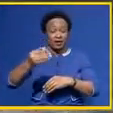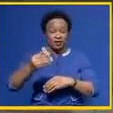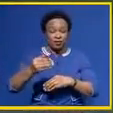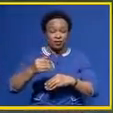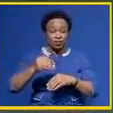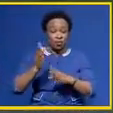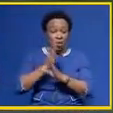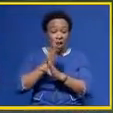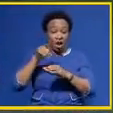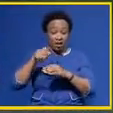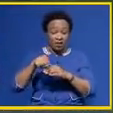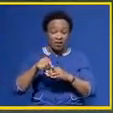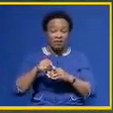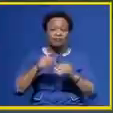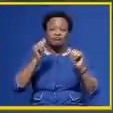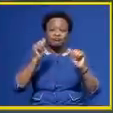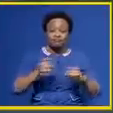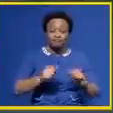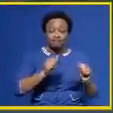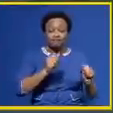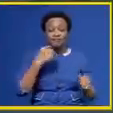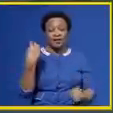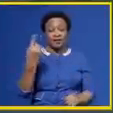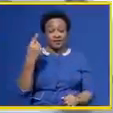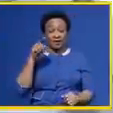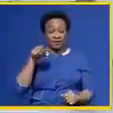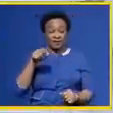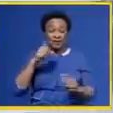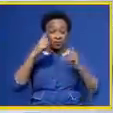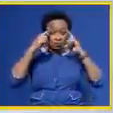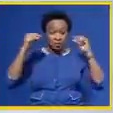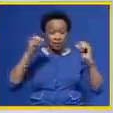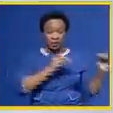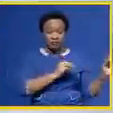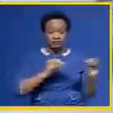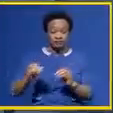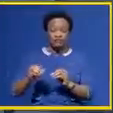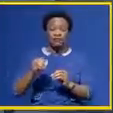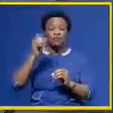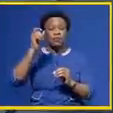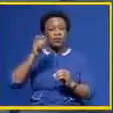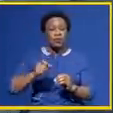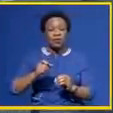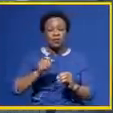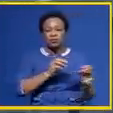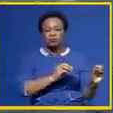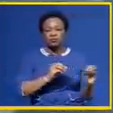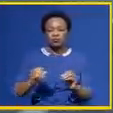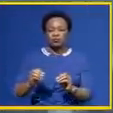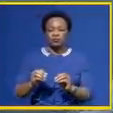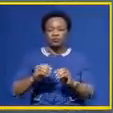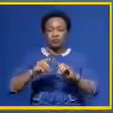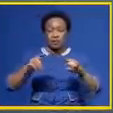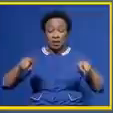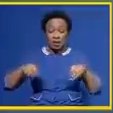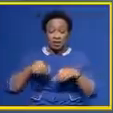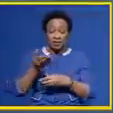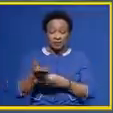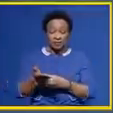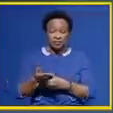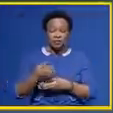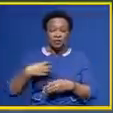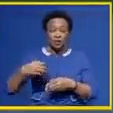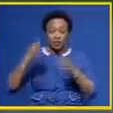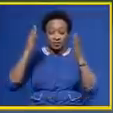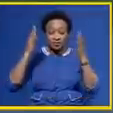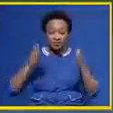hiyo kuhamisha takriban watu 200,000 kwenye eneo hilo lililoathiriwa zaidi katika kisiwa cha Kyushu. Waziri Mkuu wa Japan